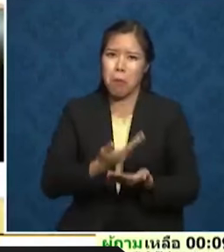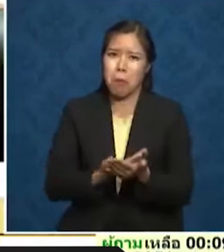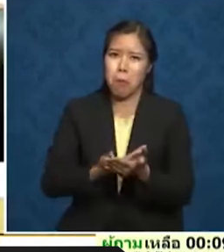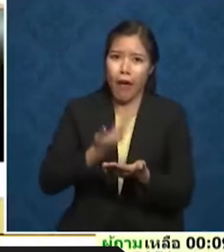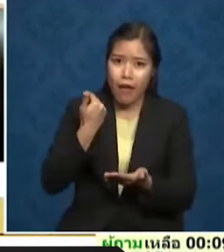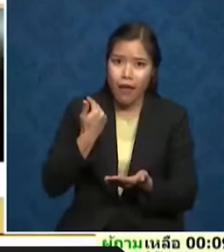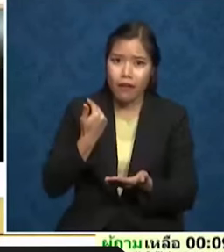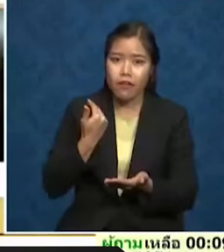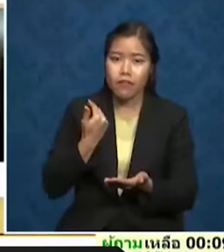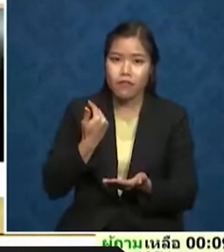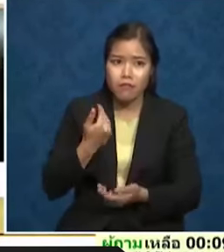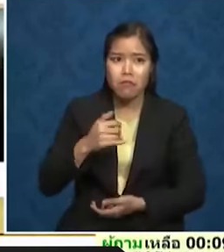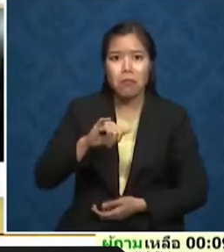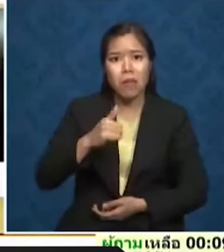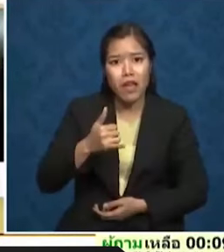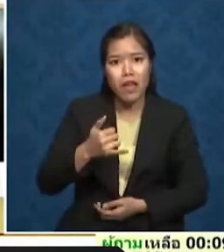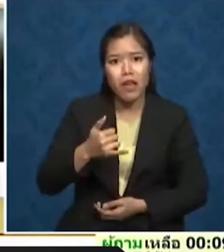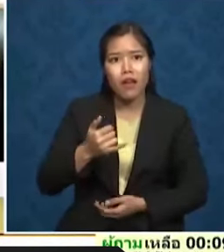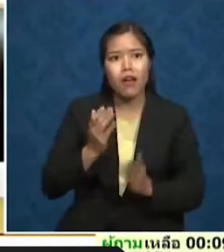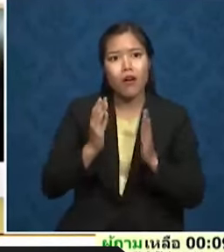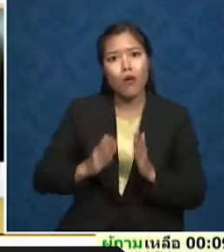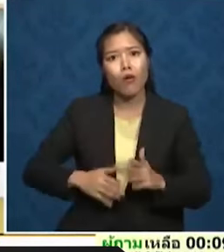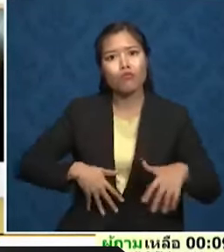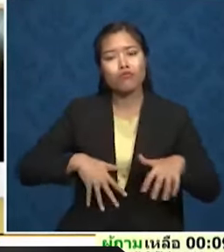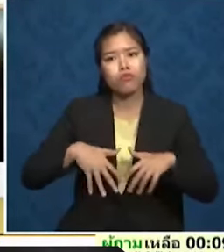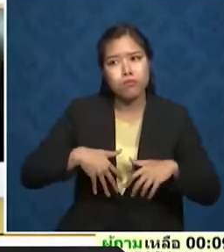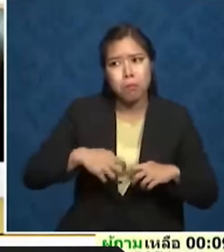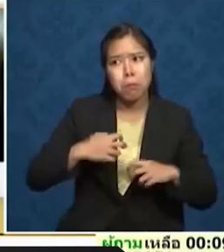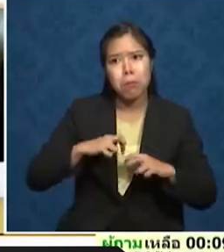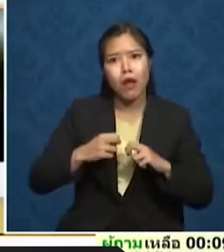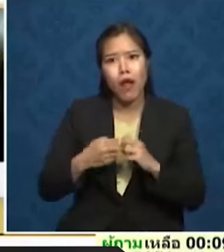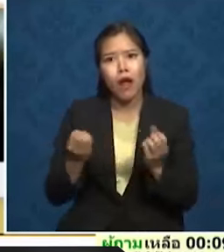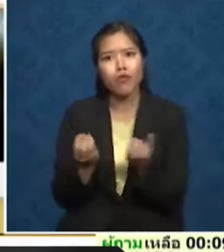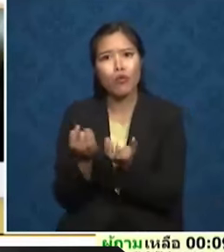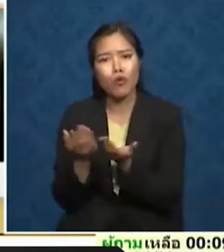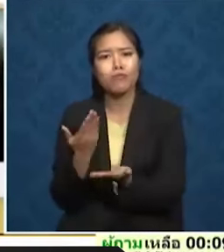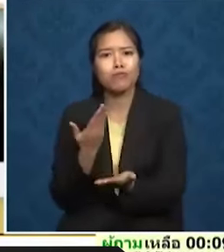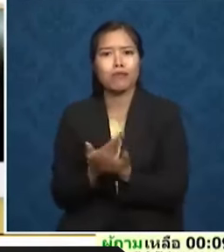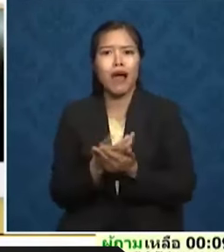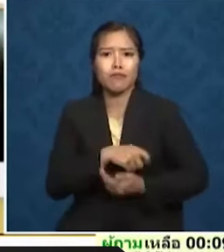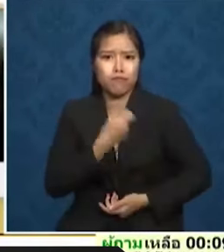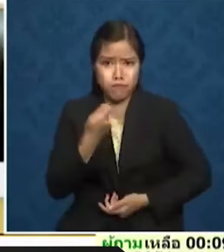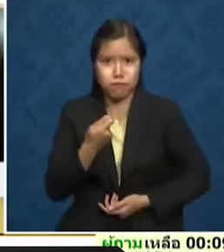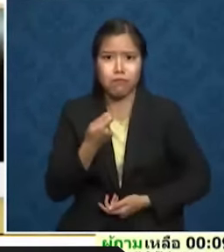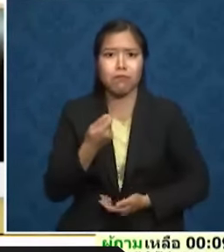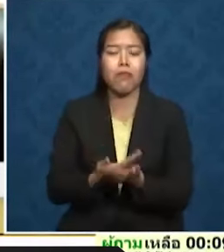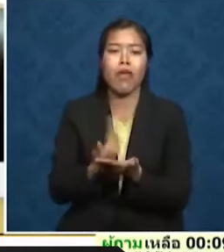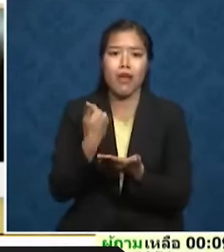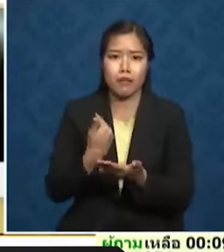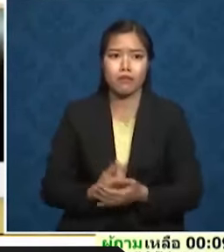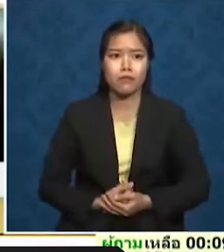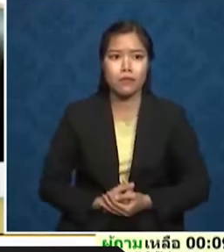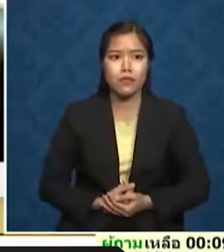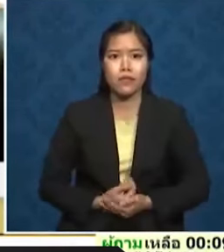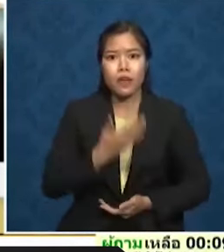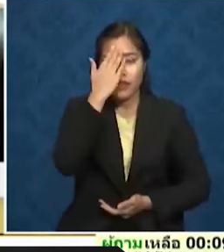ากเกินไปแล้วก็อาจจะส่งผลกระทบก่อความเดือดร้อนต่อพี่น้องประชาชนผู้ใช้รถใช้ถนนเส้นนี้ได้โดยเฉพา